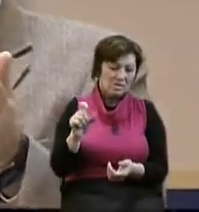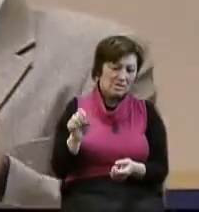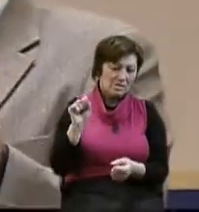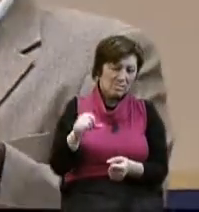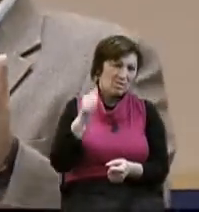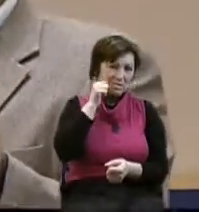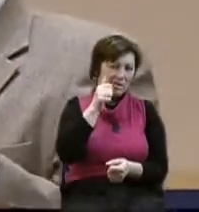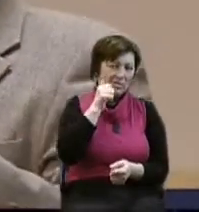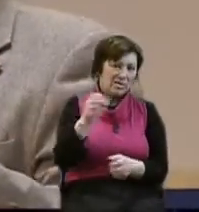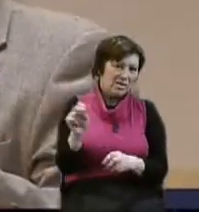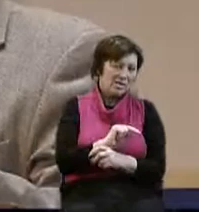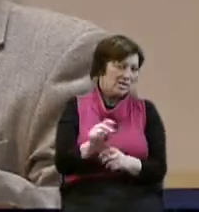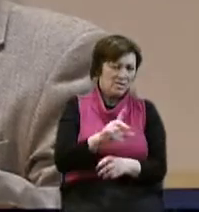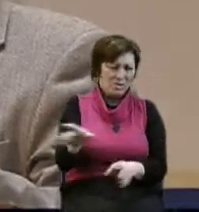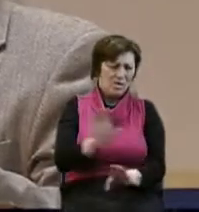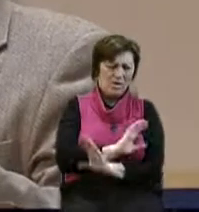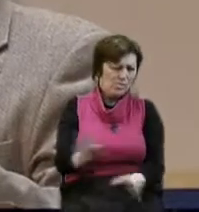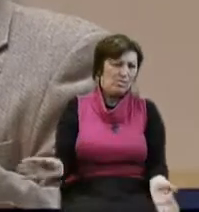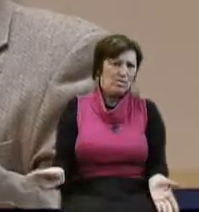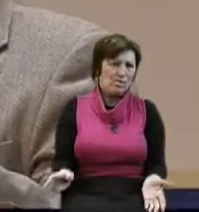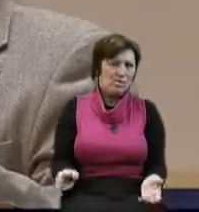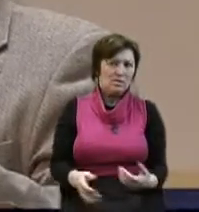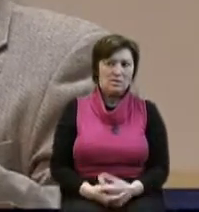исцелить, потому что он не умрет.